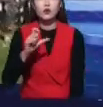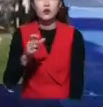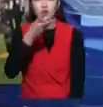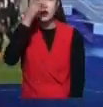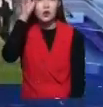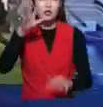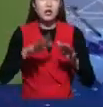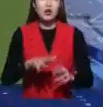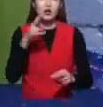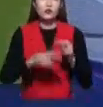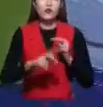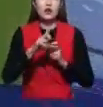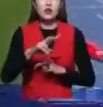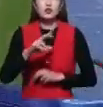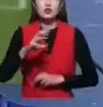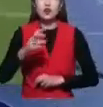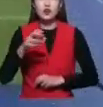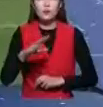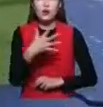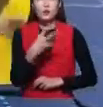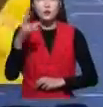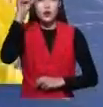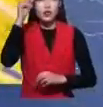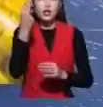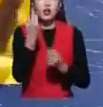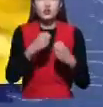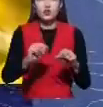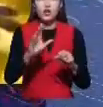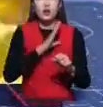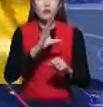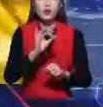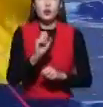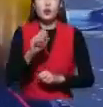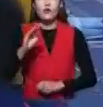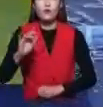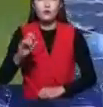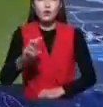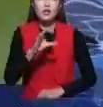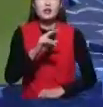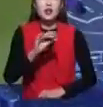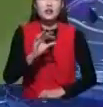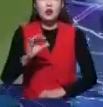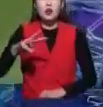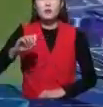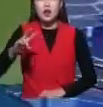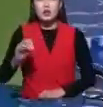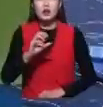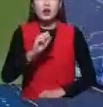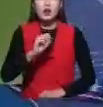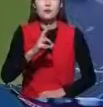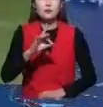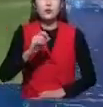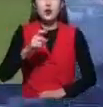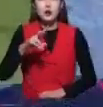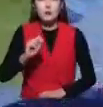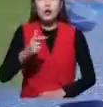ширек финалында Әл-Шабабты 5-2 есебімен жеңді. Секо, Фафана, Садио, Мане, Абдурахман, Гариб,